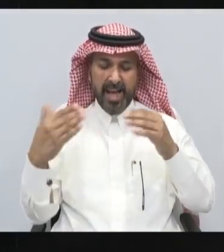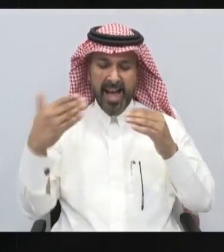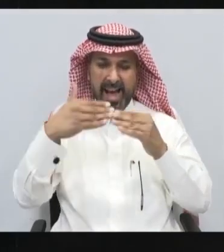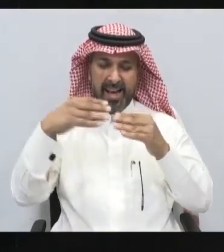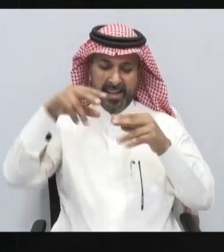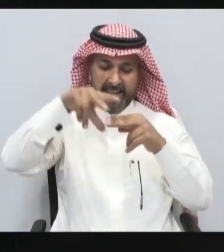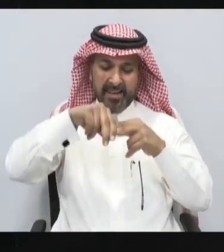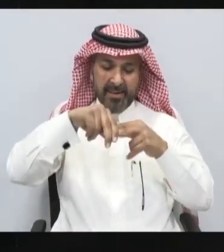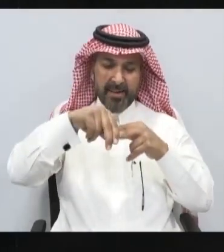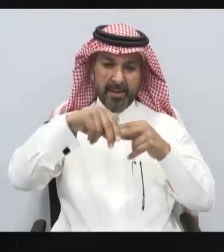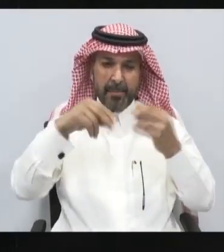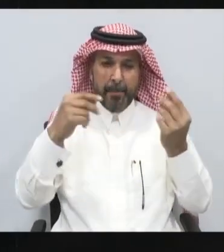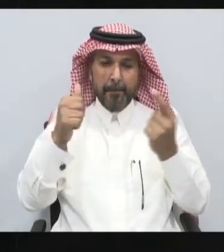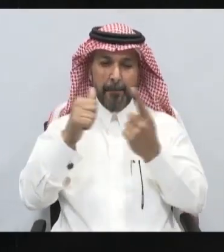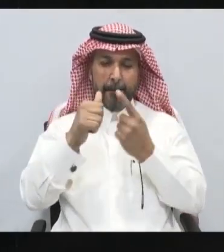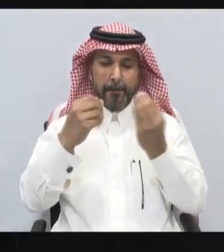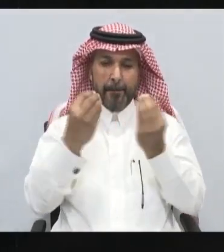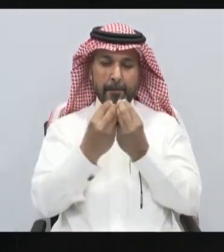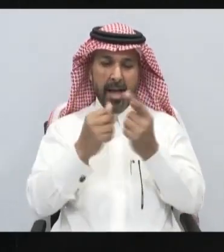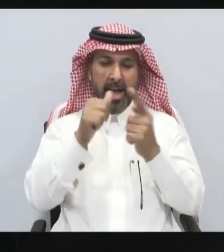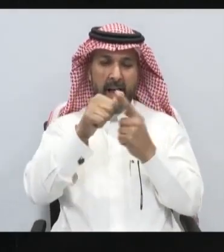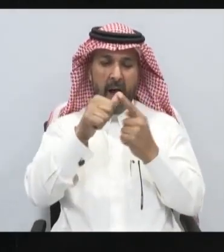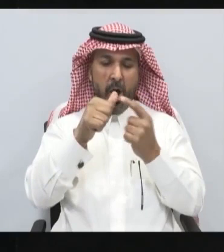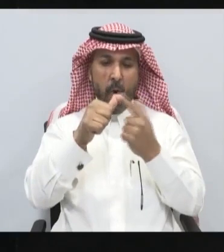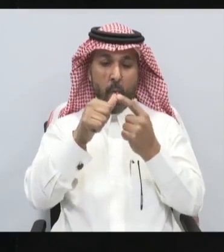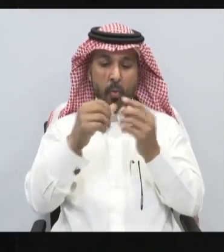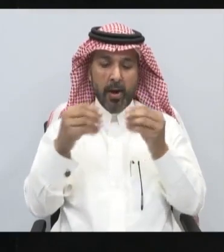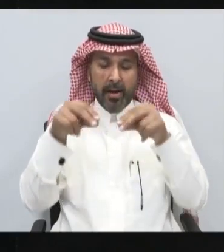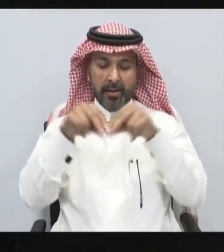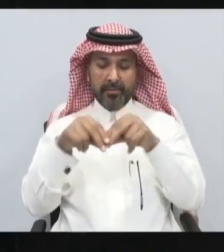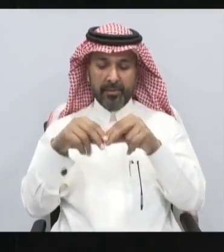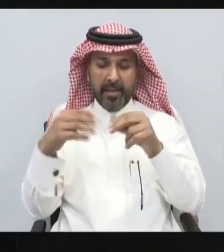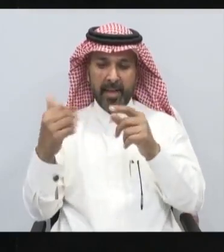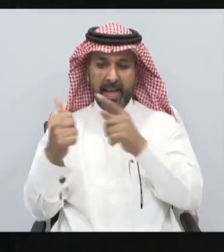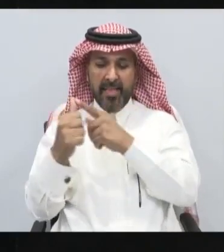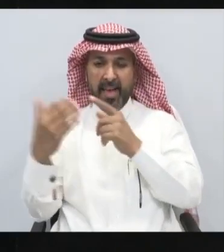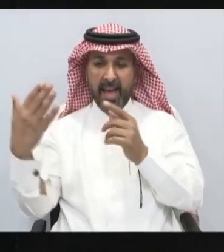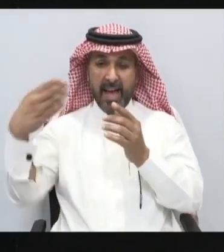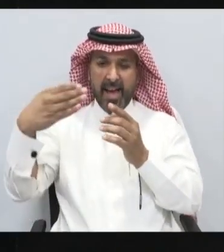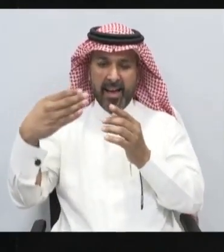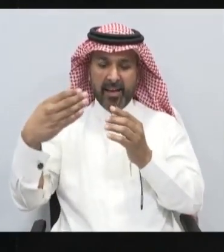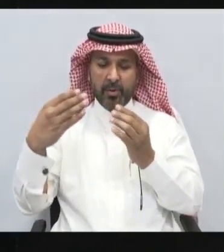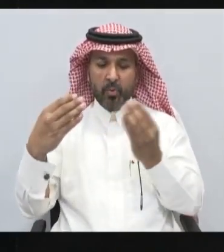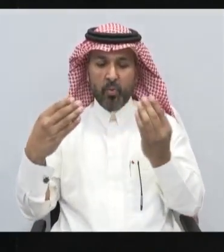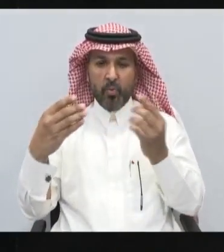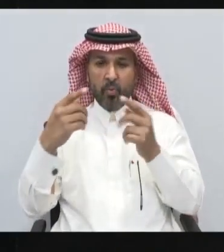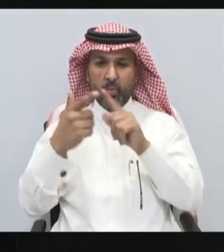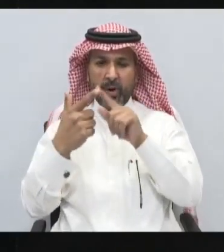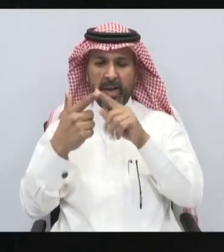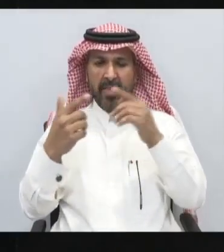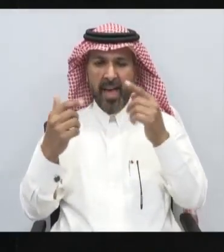مشبك مشترك مع بدايه الخامسه ونهايه الخامسه مشبك ونهايه السادسه مشبك ونهايه السابعه مشبك ونهايه الثامنه